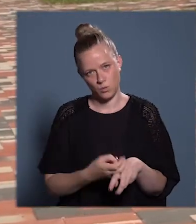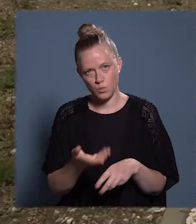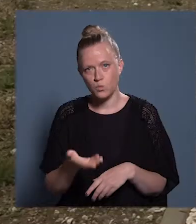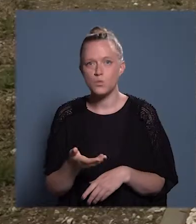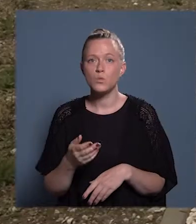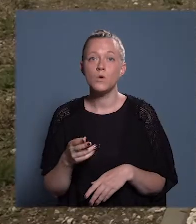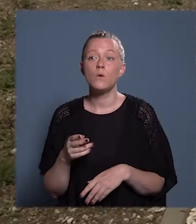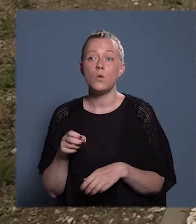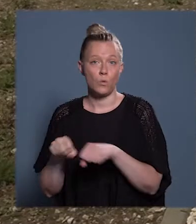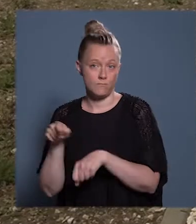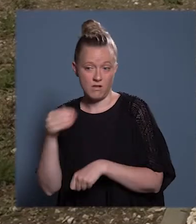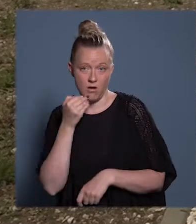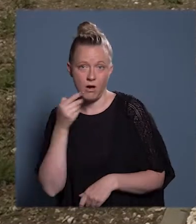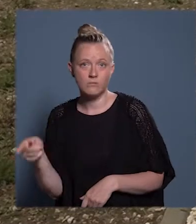fővárosi